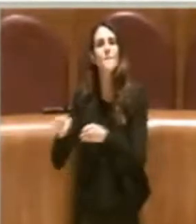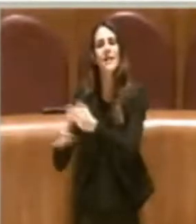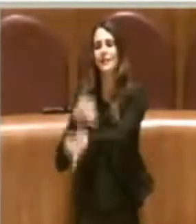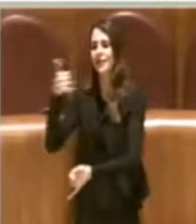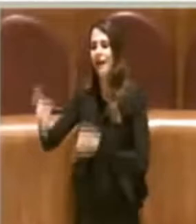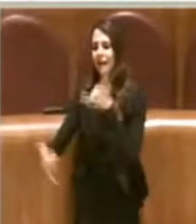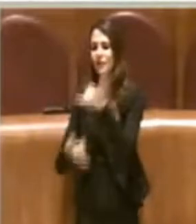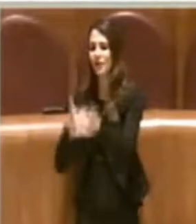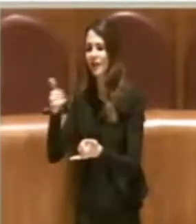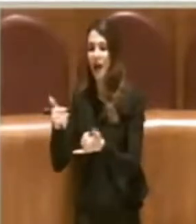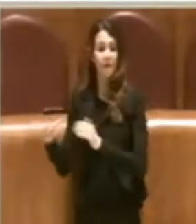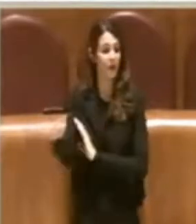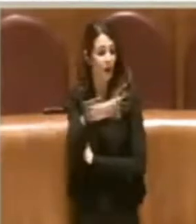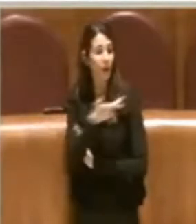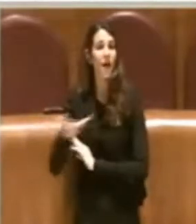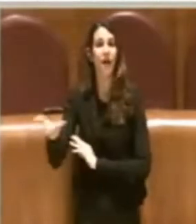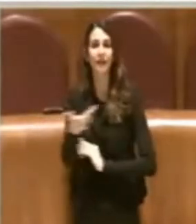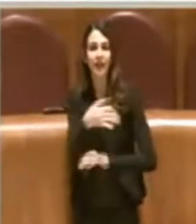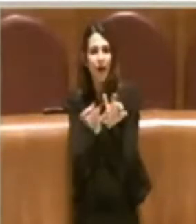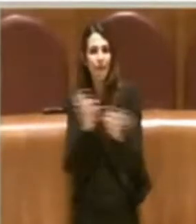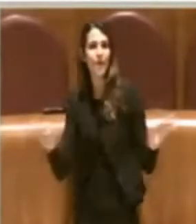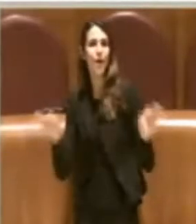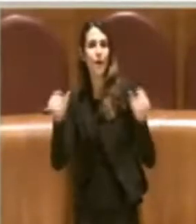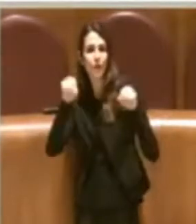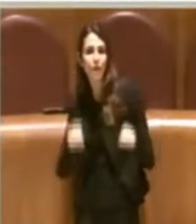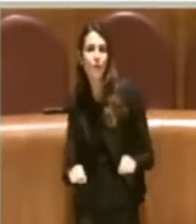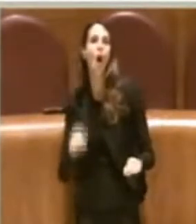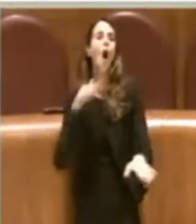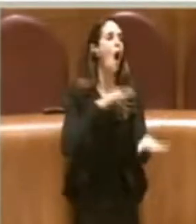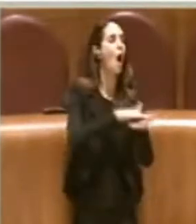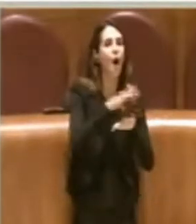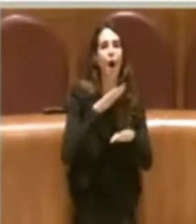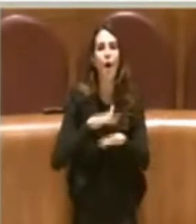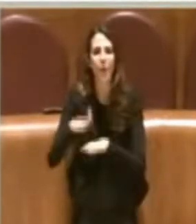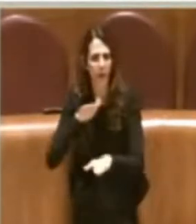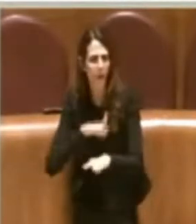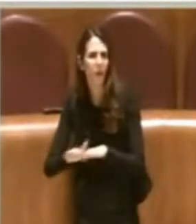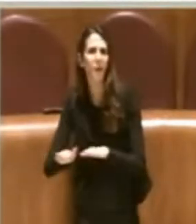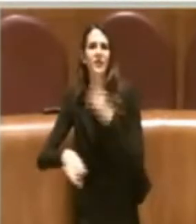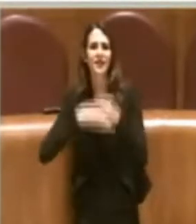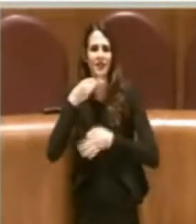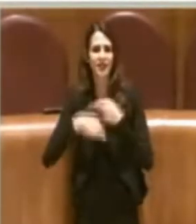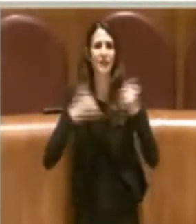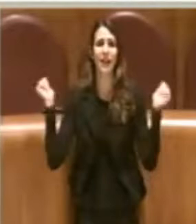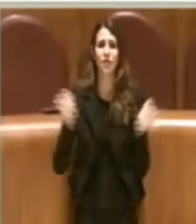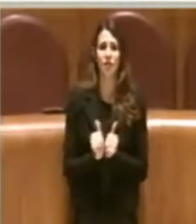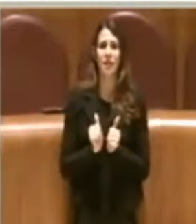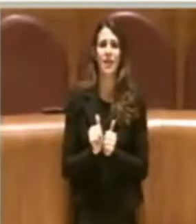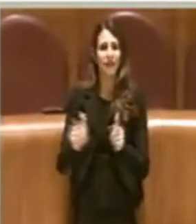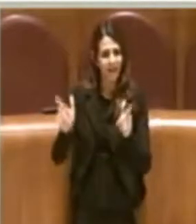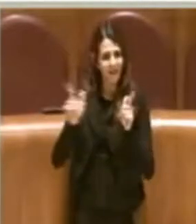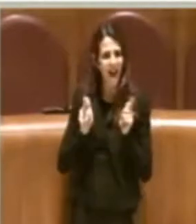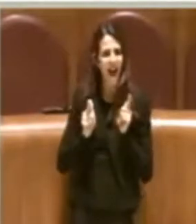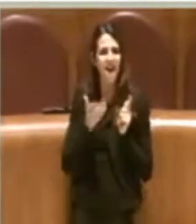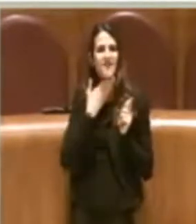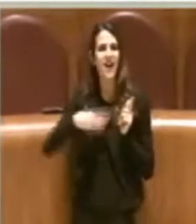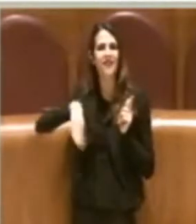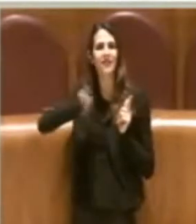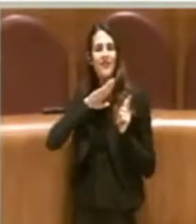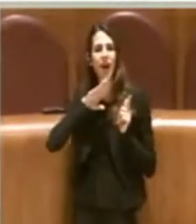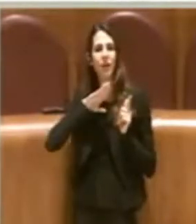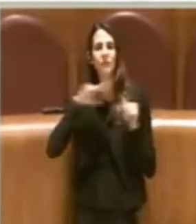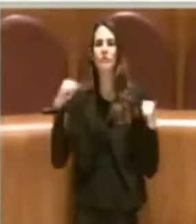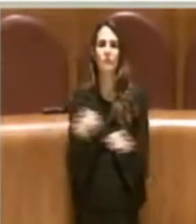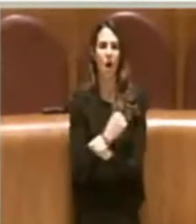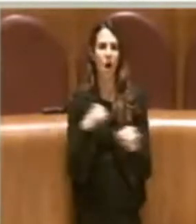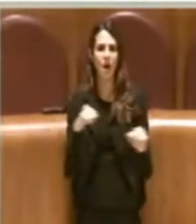lì pronte, che potrebbero essere sfruttate e usufruite, godute dai cittadini, e invece questo non è possibile per tutta